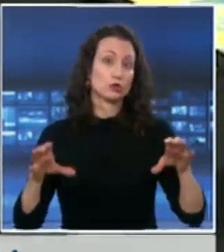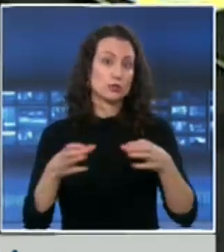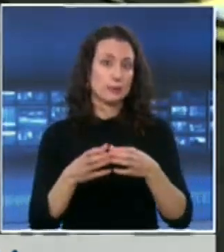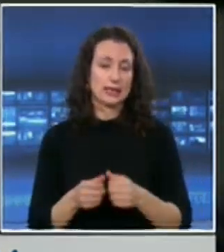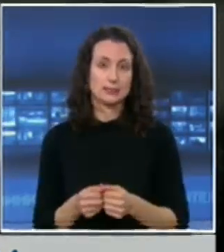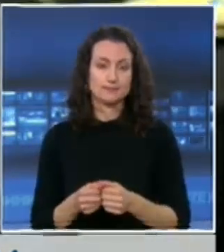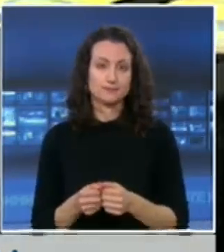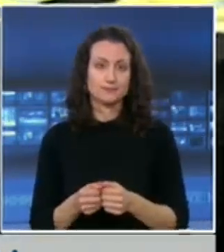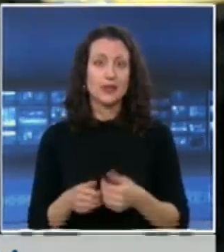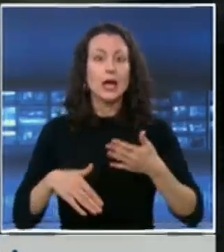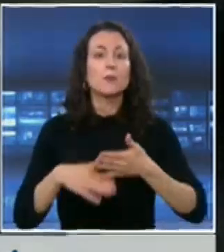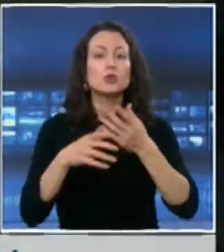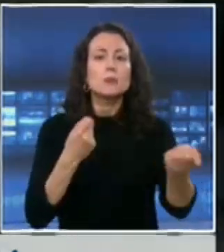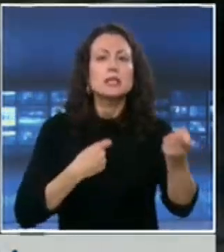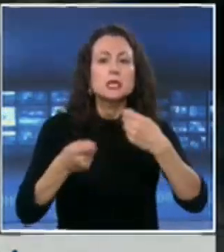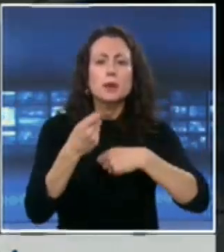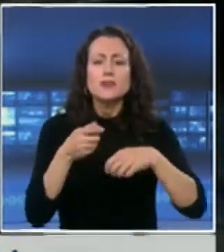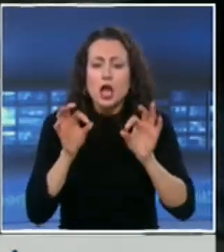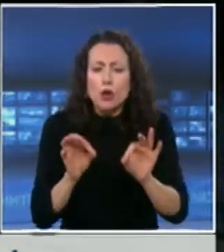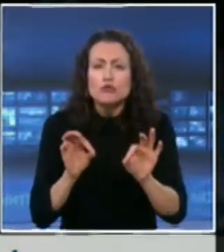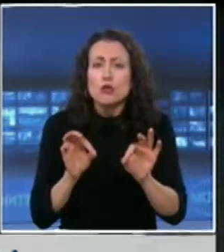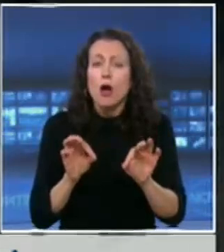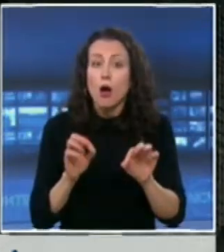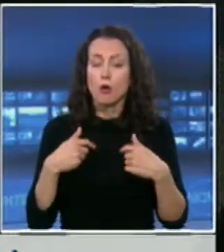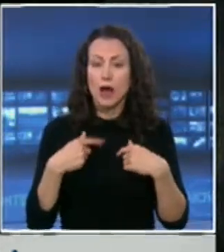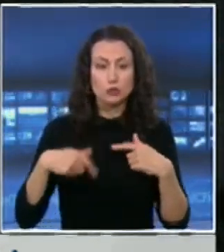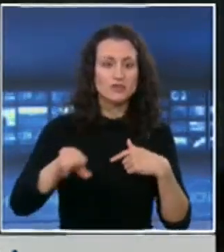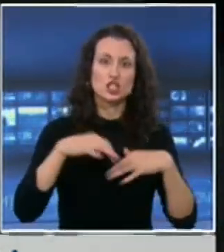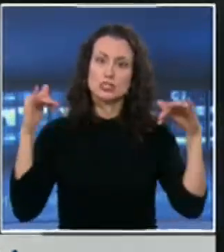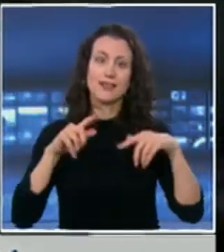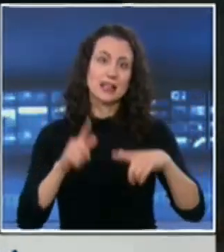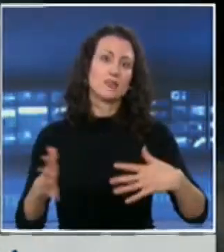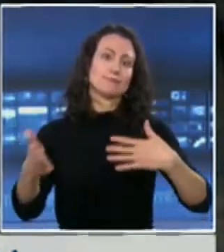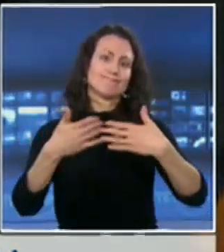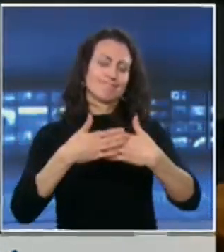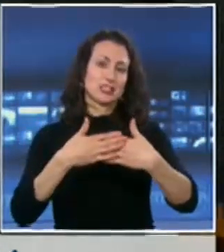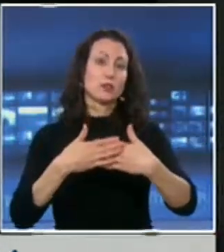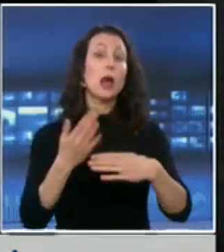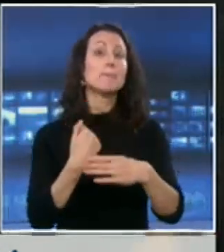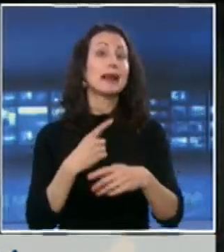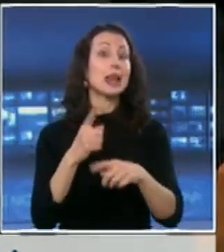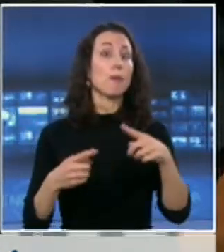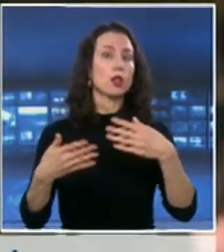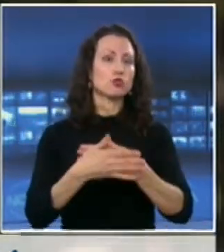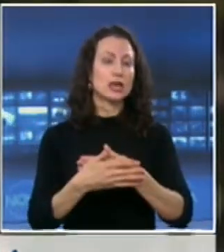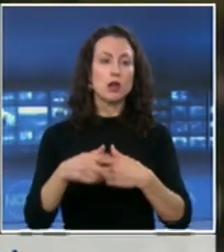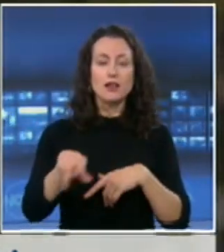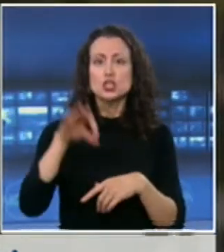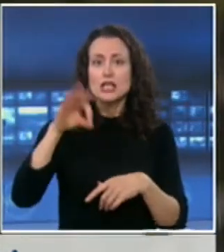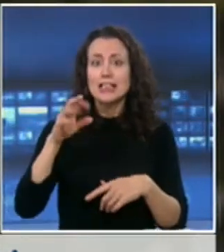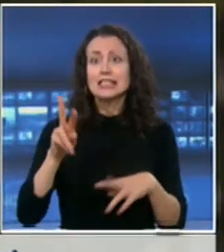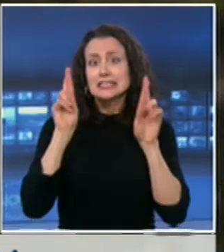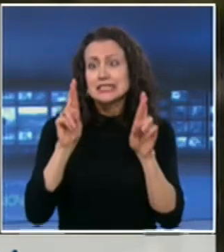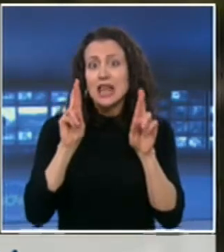Подкрепата за бизнеса идва в момент, в който заведенията са принудени да затварят преди полунощ, а клиентите разчитат на доставки до дома. Ще подпомогне